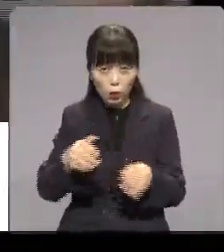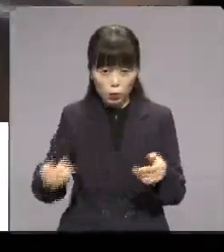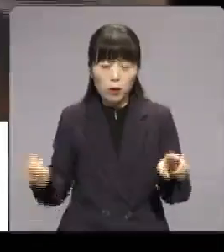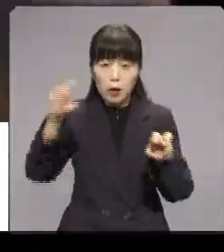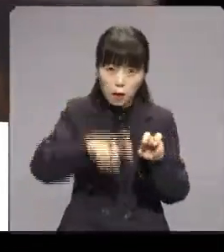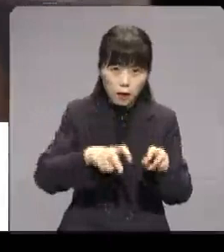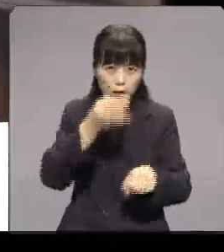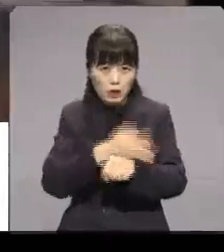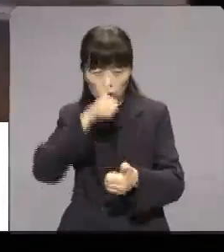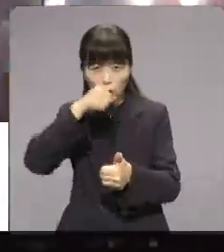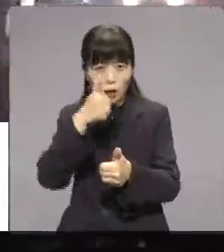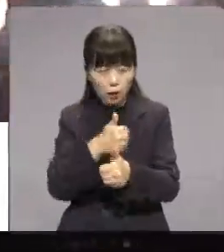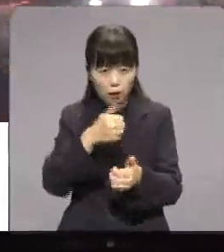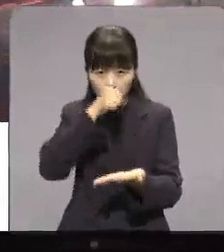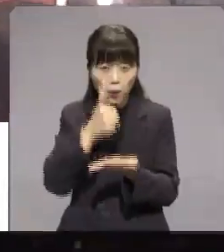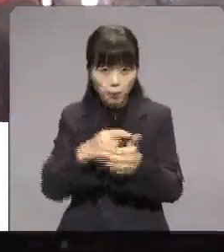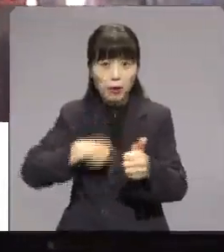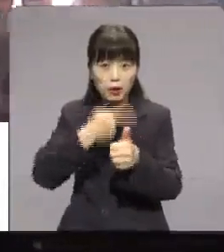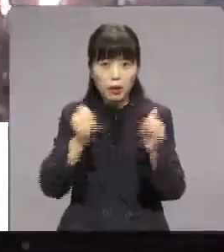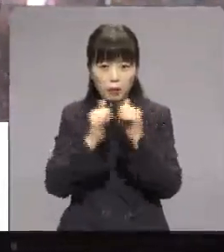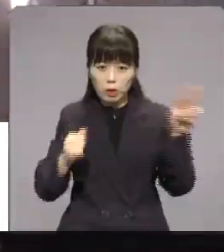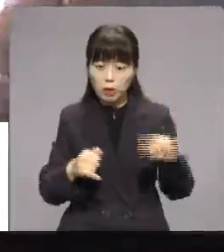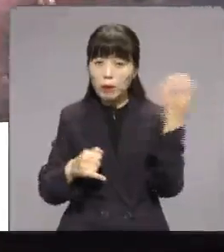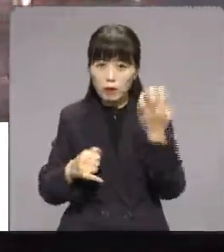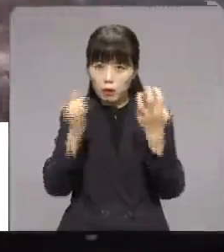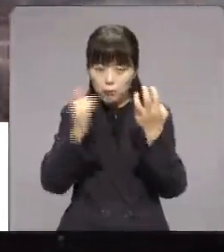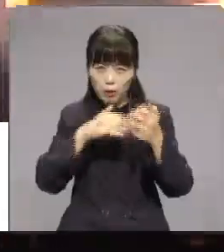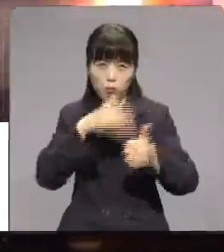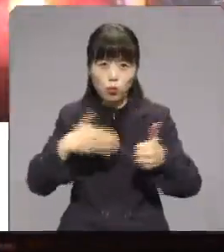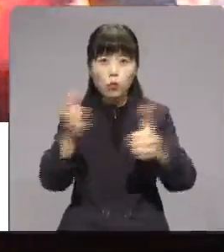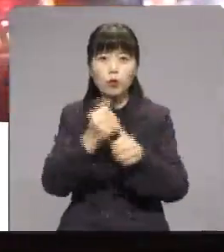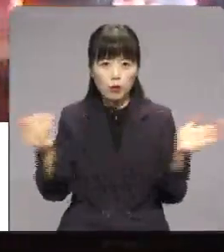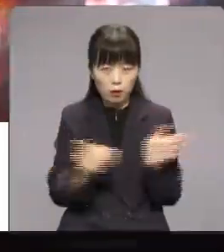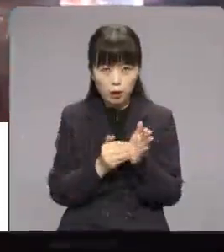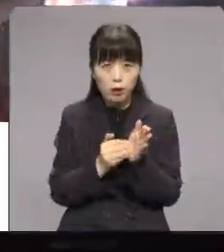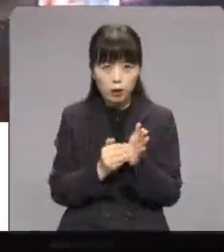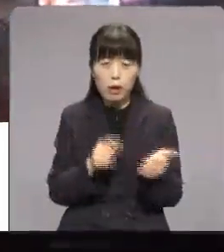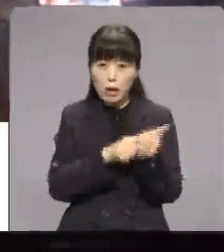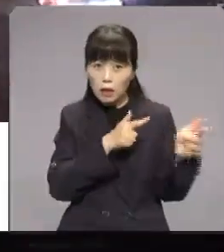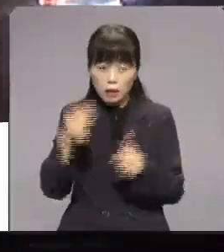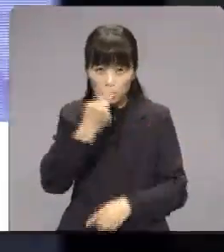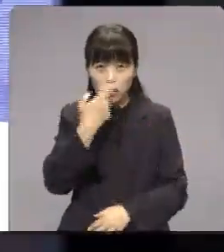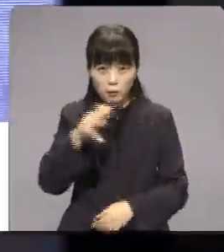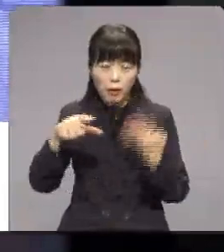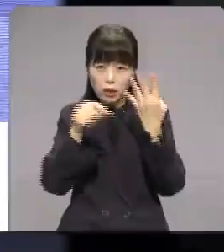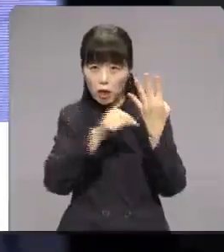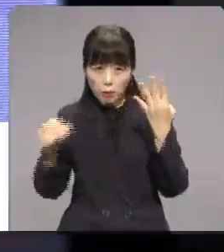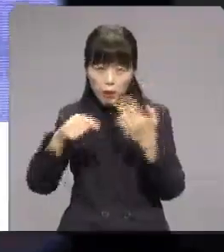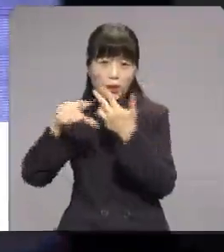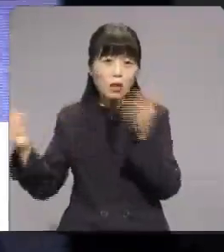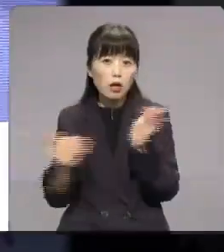동승하며 범행에 단순 가담한 혐의로 230명을 불구속 입건했습니다. A씨 등은 2018년 4월부터